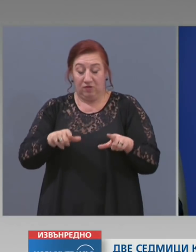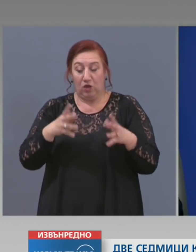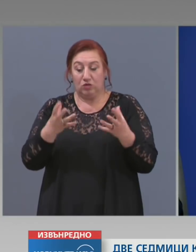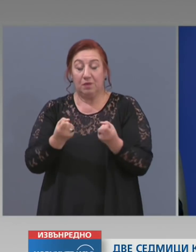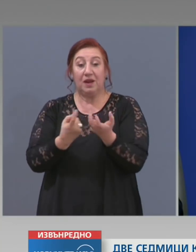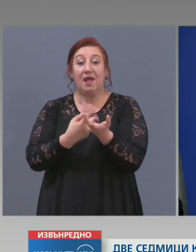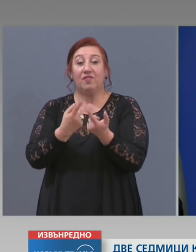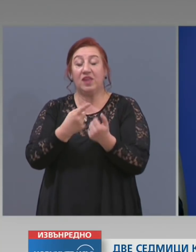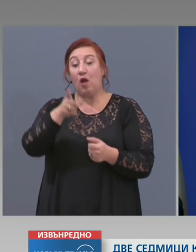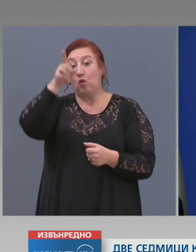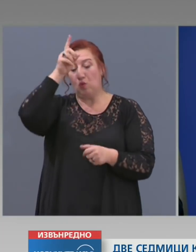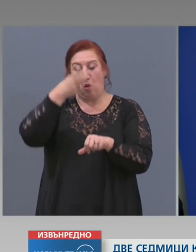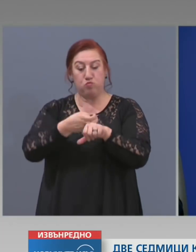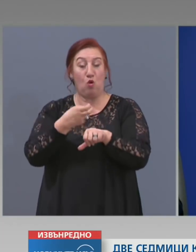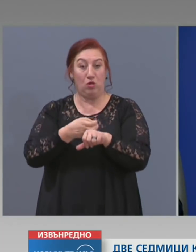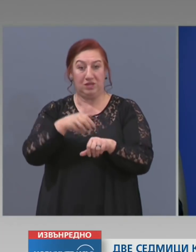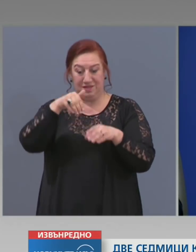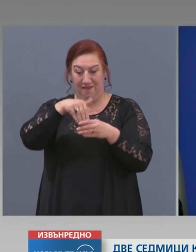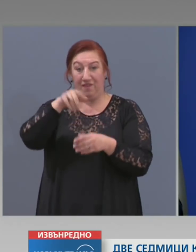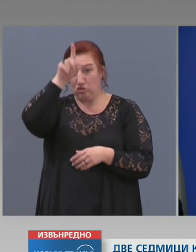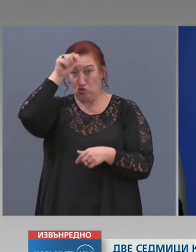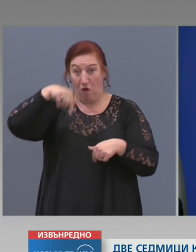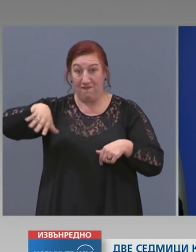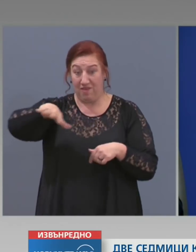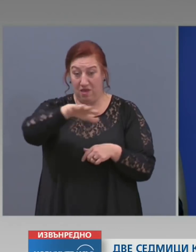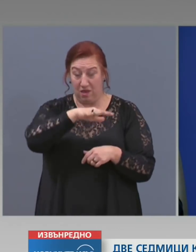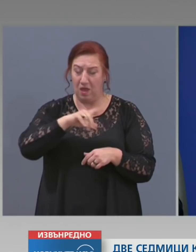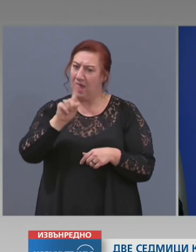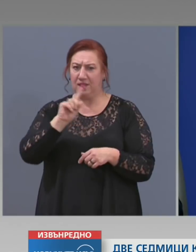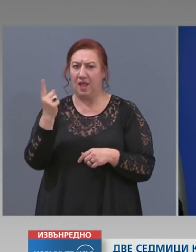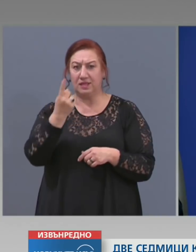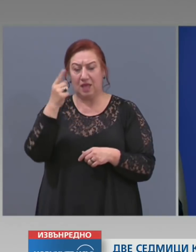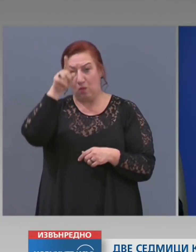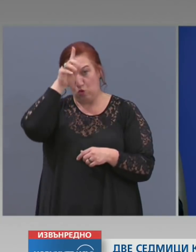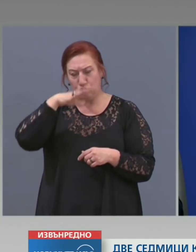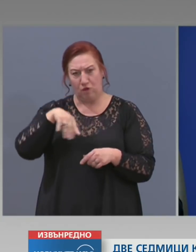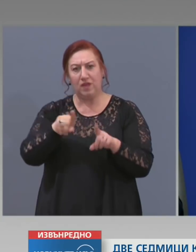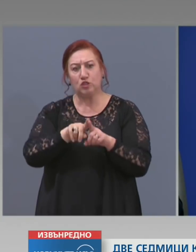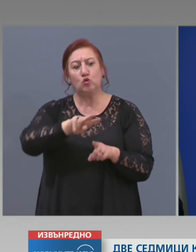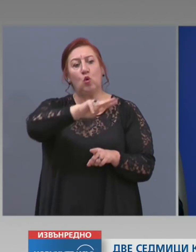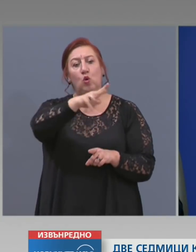в столицата вече, и не само в столицата, вече на много места в България,